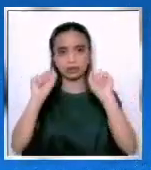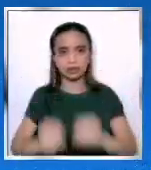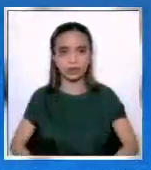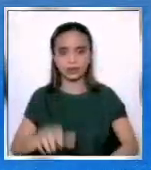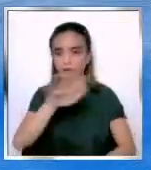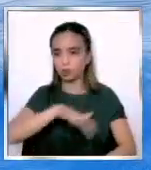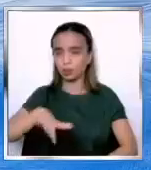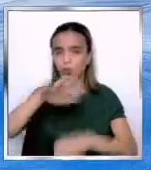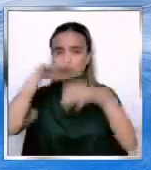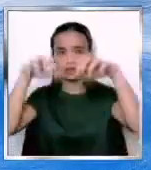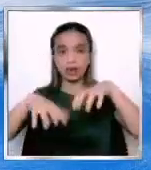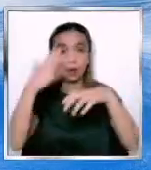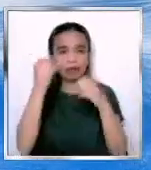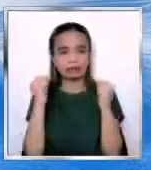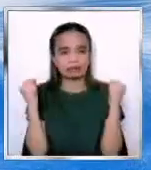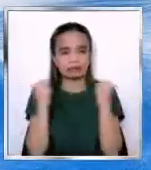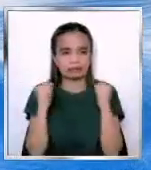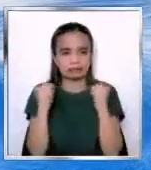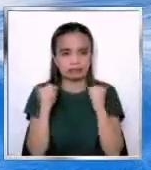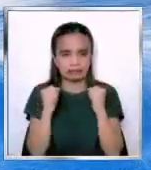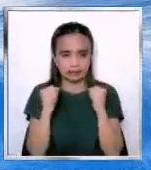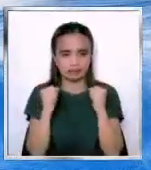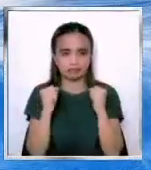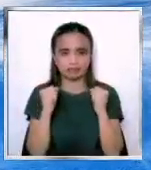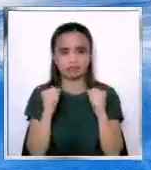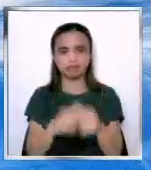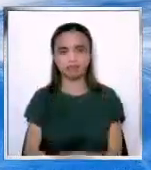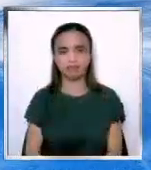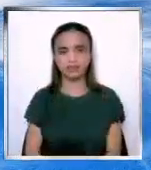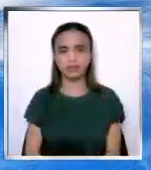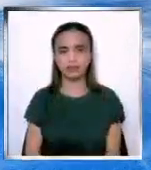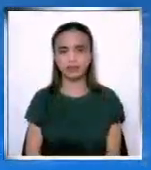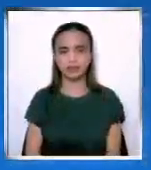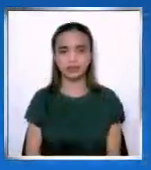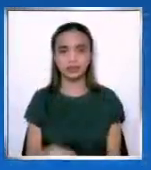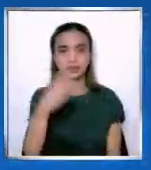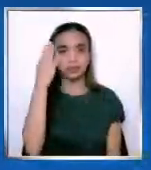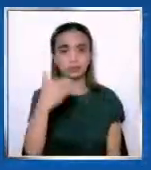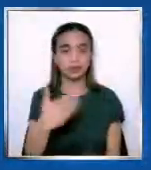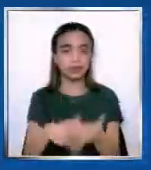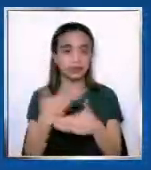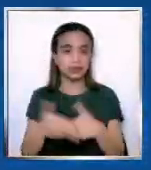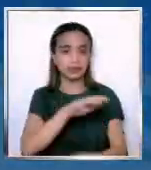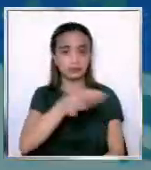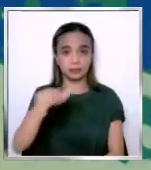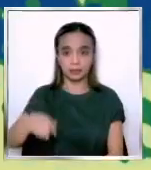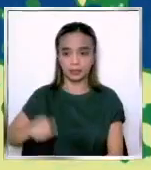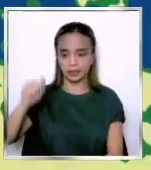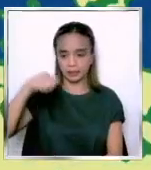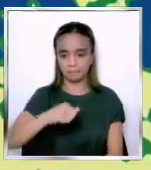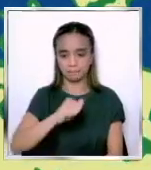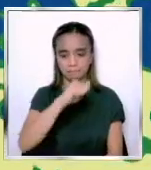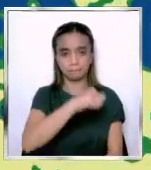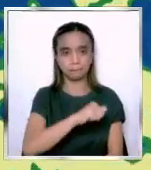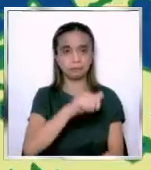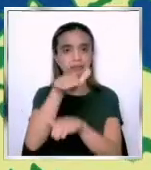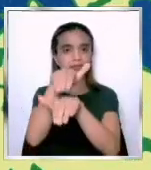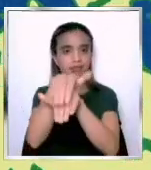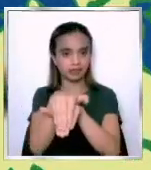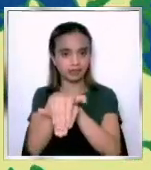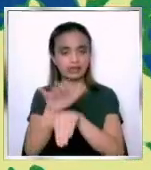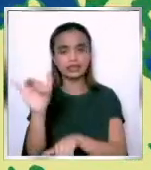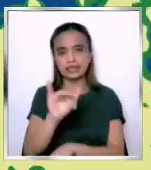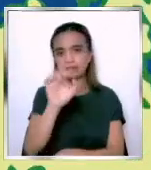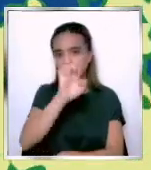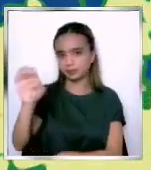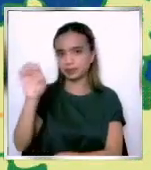sa amihan at localized thunderstorms. Gaya po sa Cagayan Valley, Aurora, Quezon at Mindoro. Kaya din sa Eastern Visayas